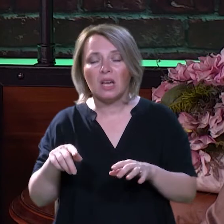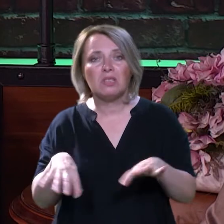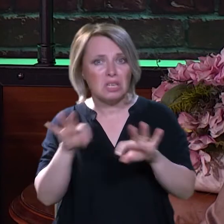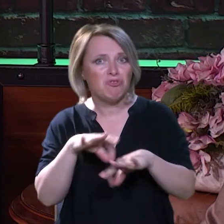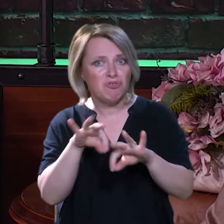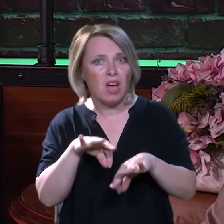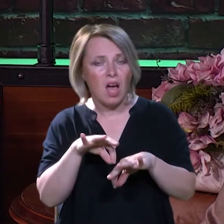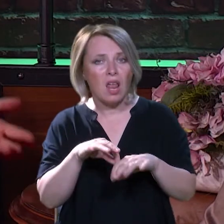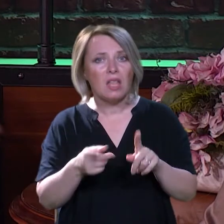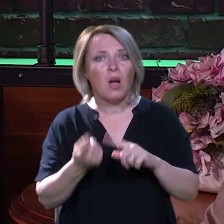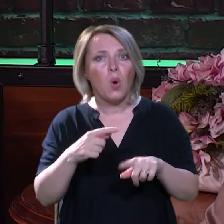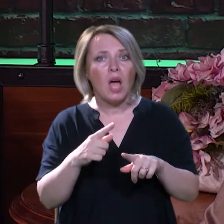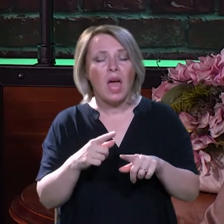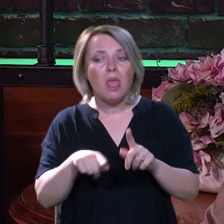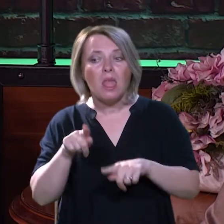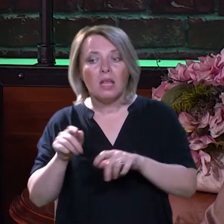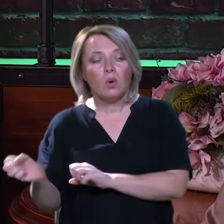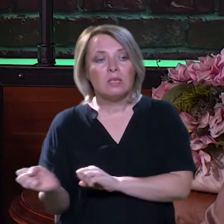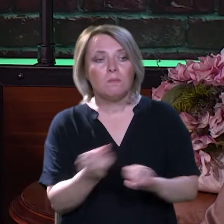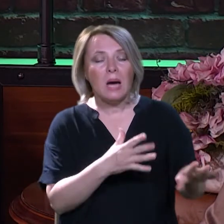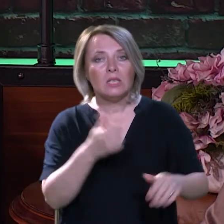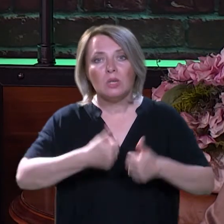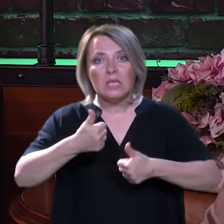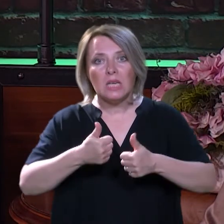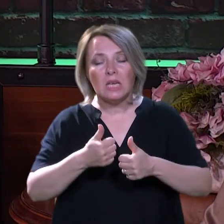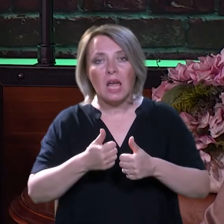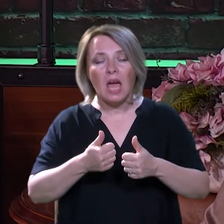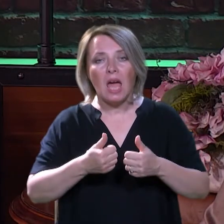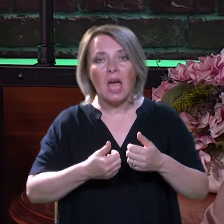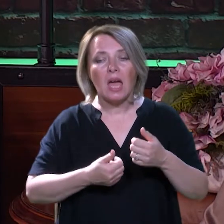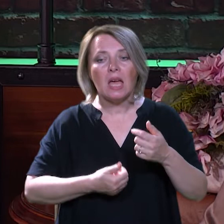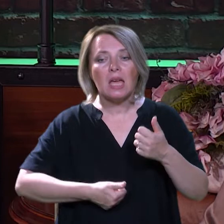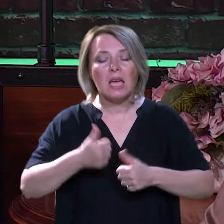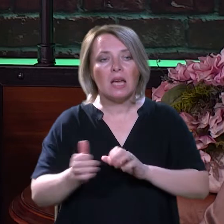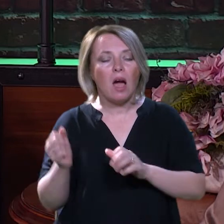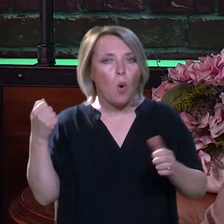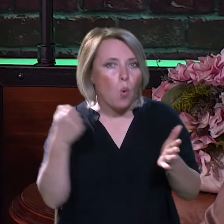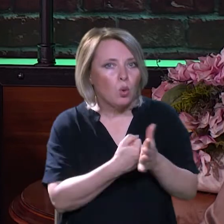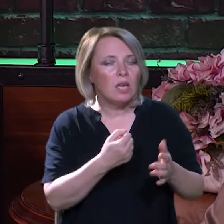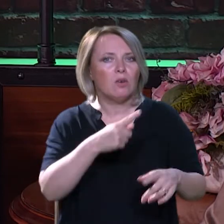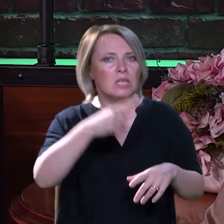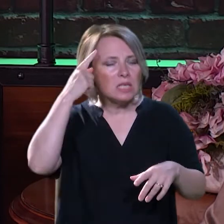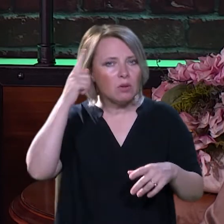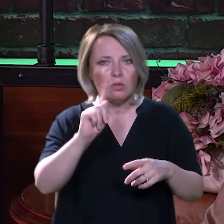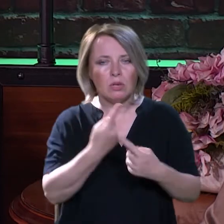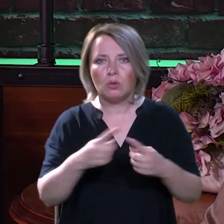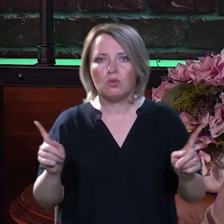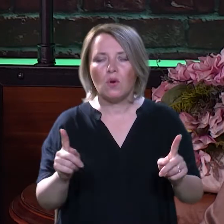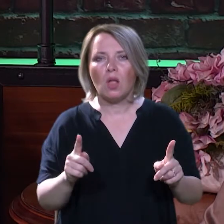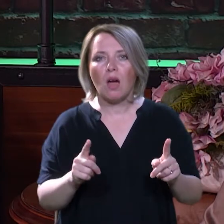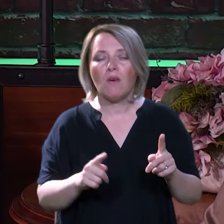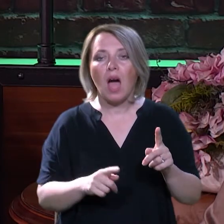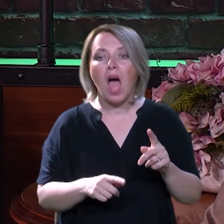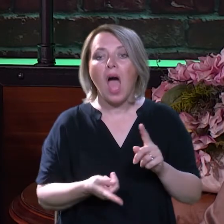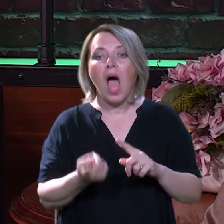teti, recimo ako ga je neko izbacio iz igre, ako ga je netko udario ili slično, oni znaju da to se ne dopušta. A roditelji nekad